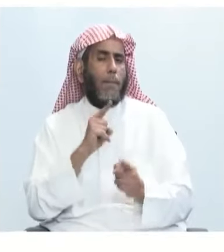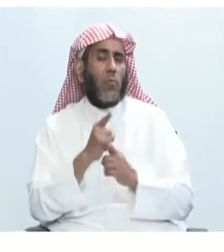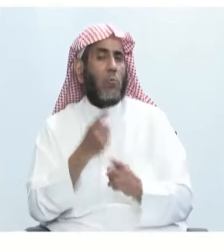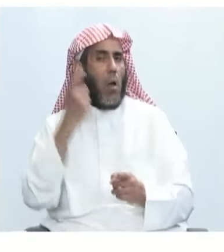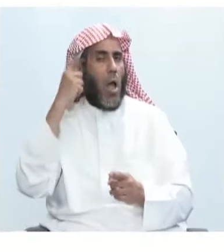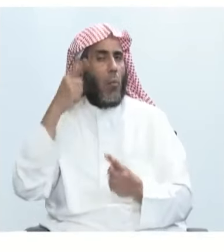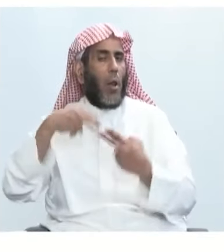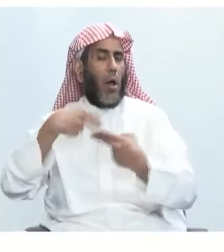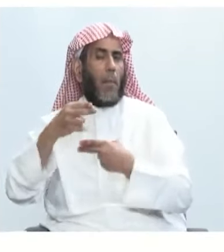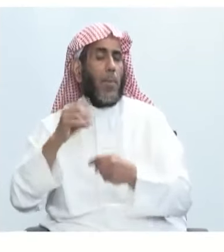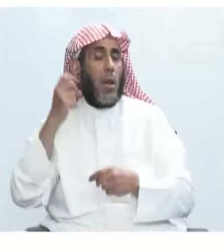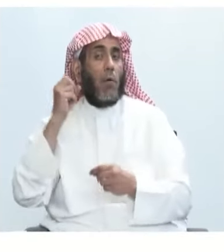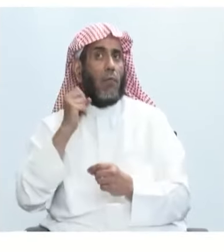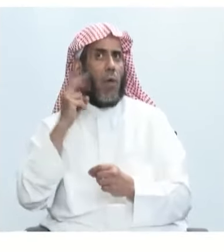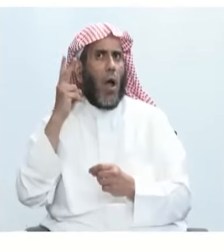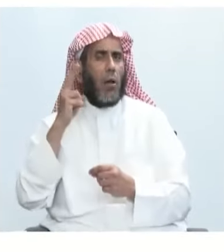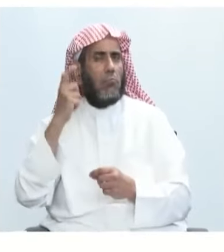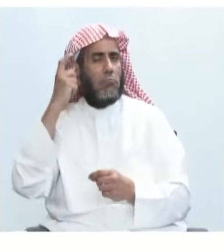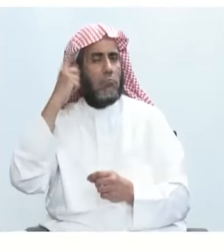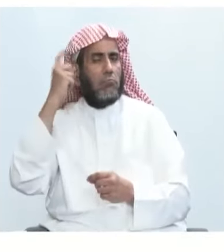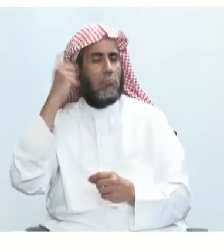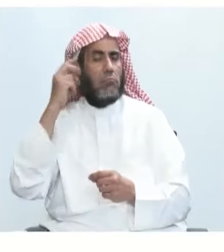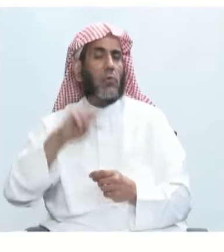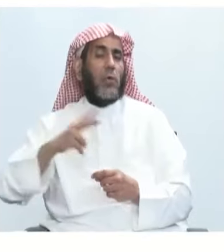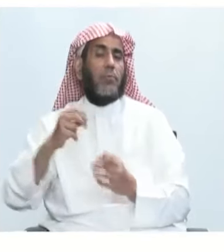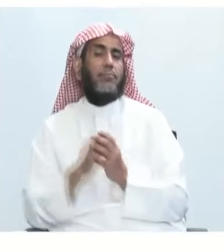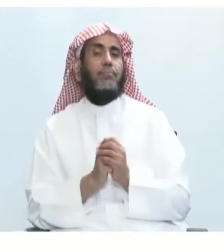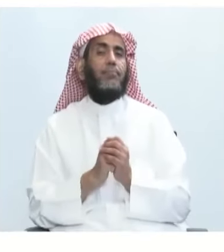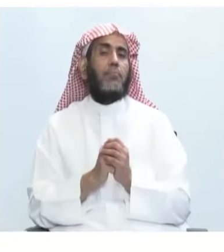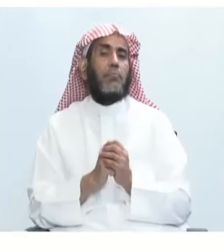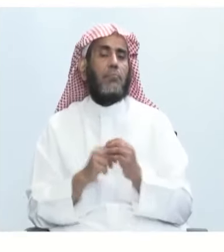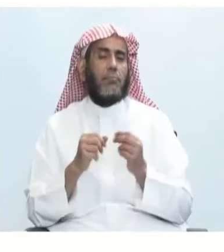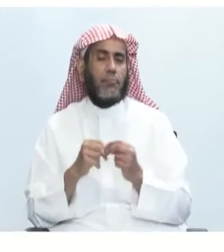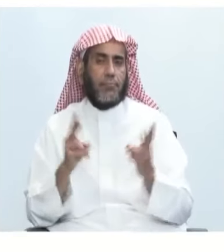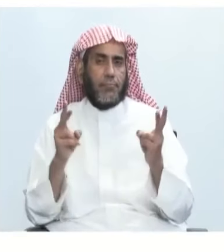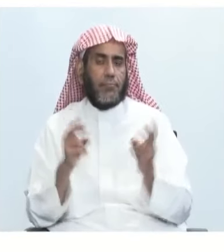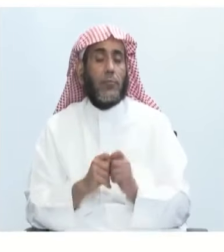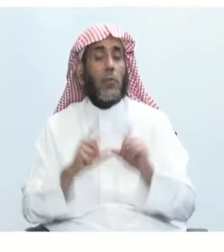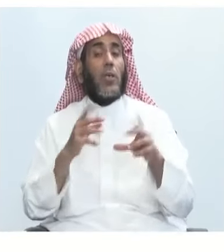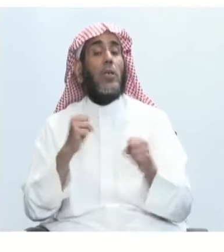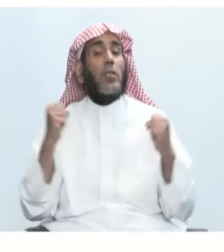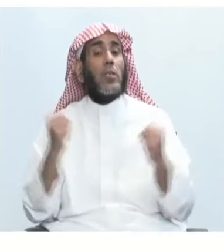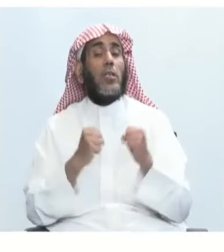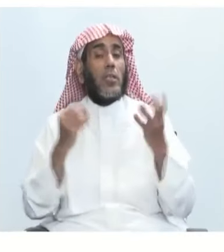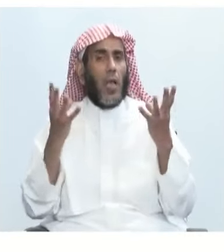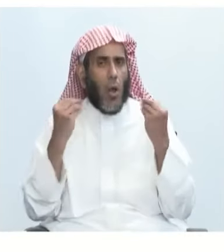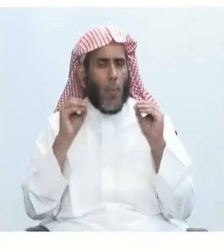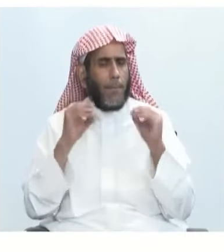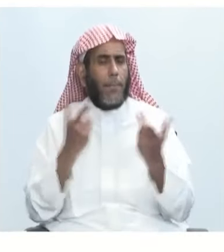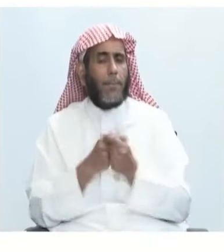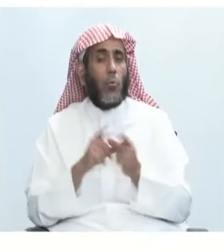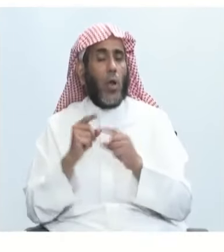يقتنع به الاخرون من افكار فيما يقتنع بها الاخرون من افكار في نشاطات التعلم